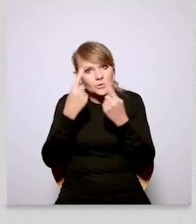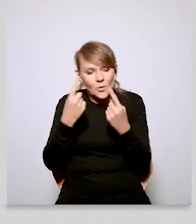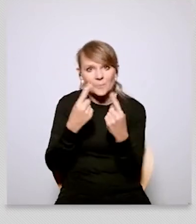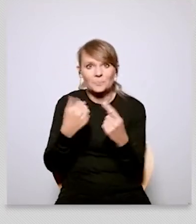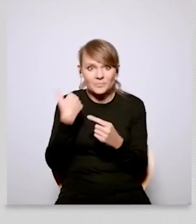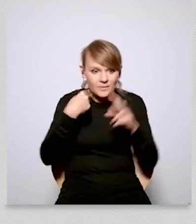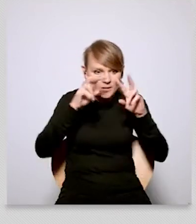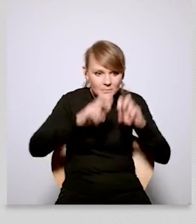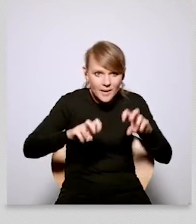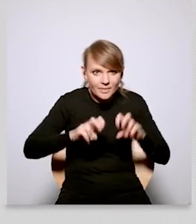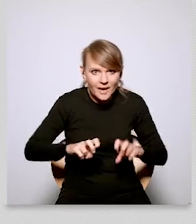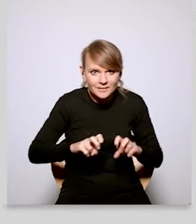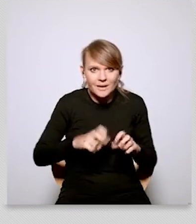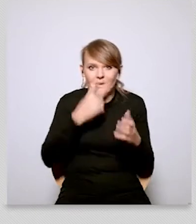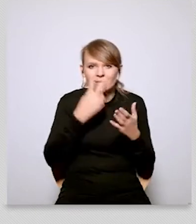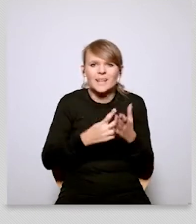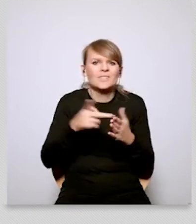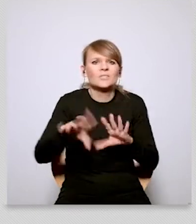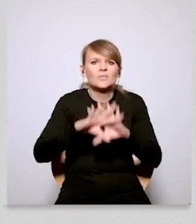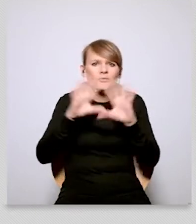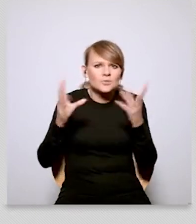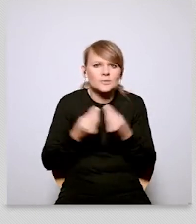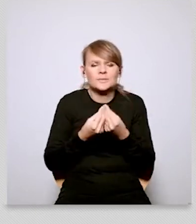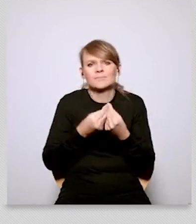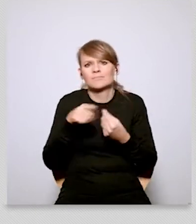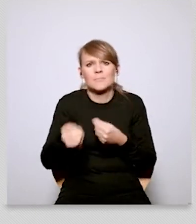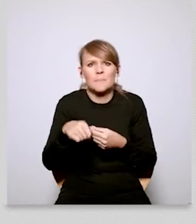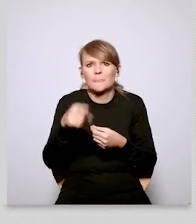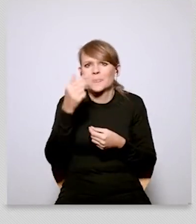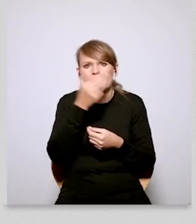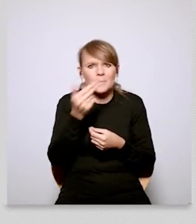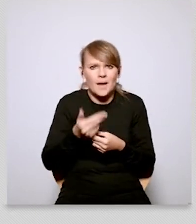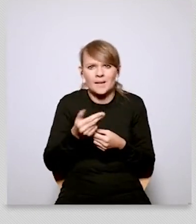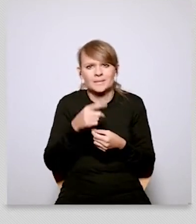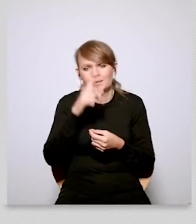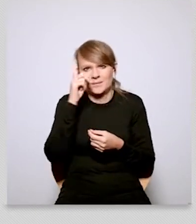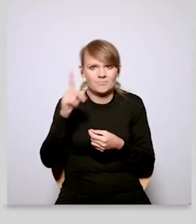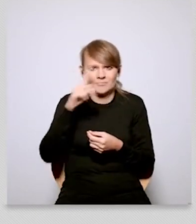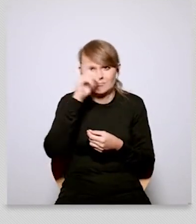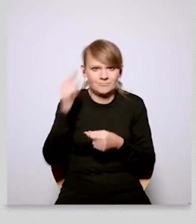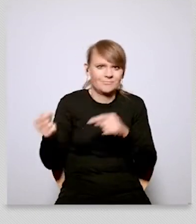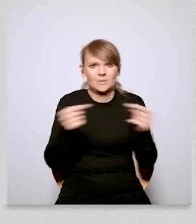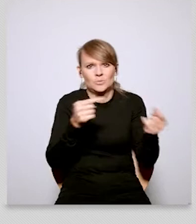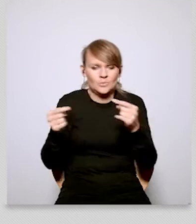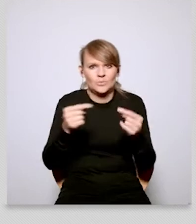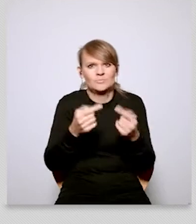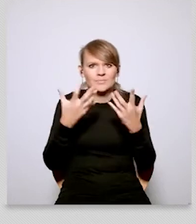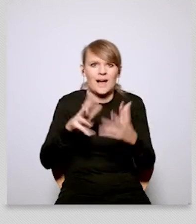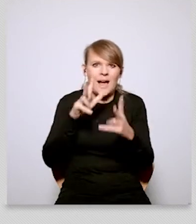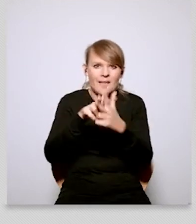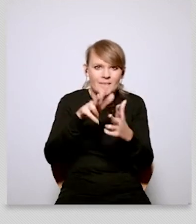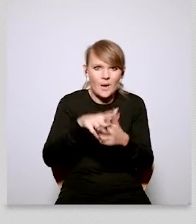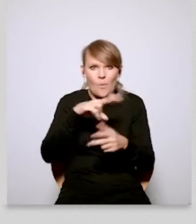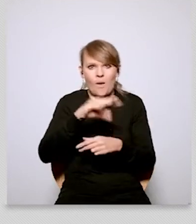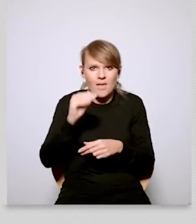wynika, że to jest, że w ogóle te wszystkie takie zagadnienia, które są w naszym dyskursie publicznym wykorzystywane, żeby atakować Unię Europejską i